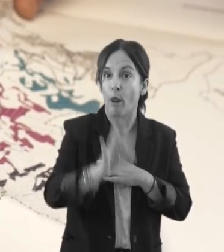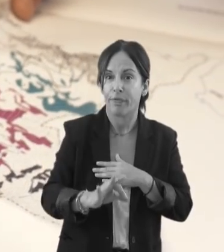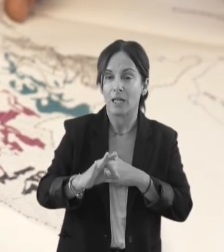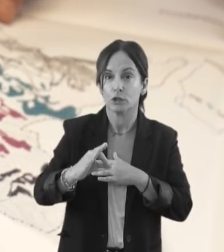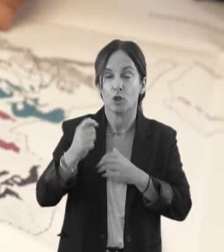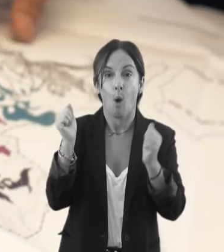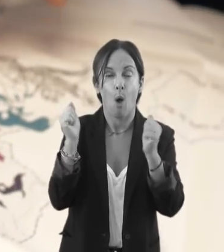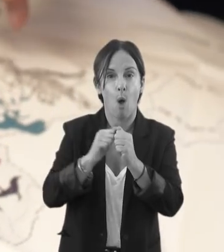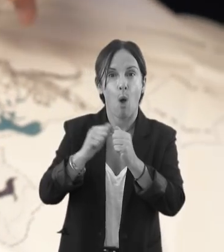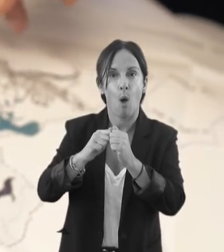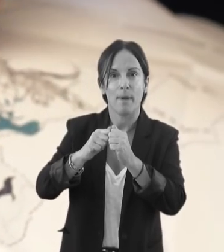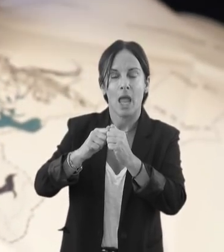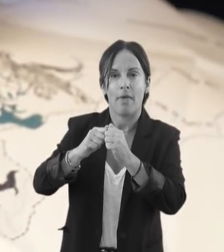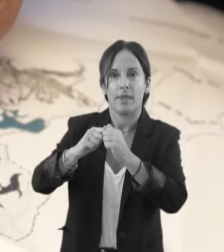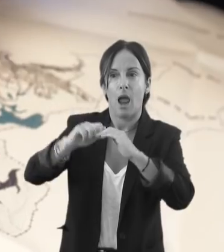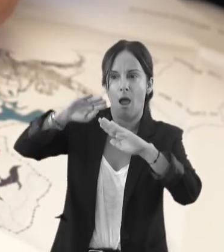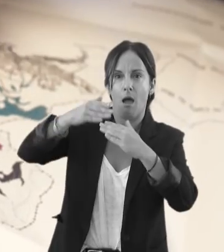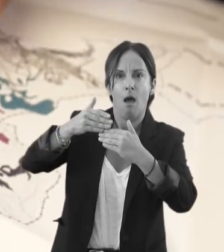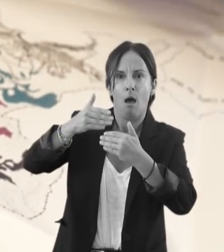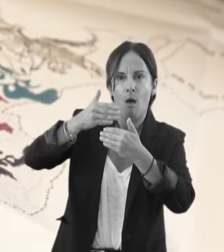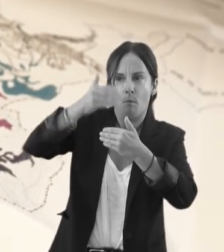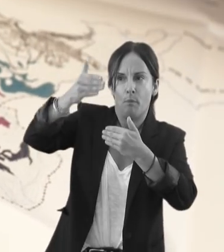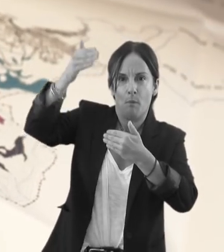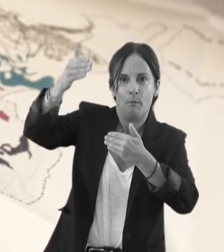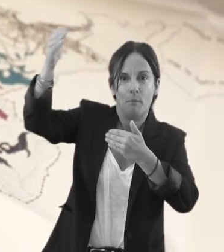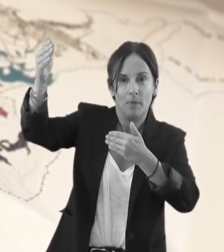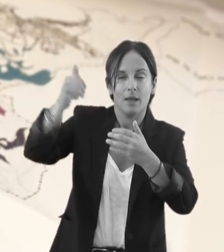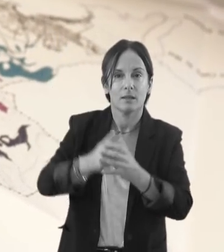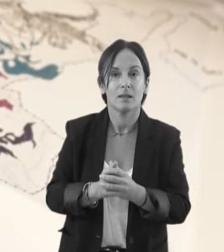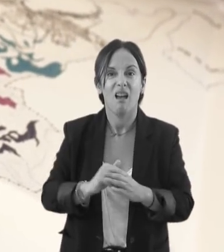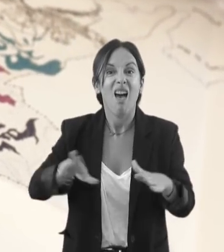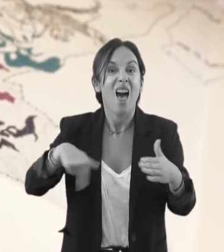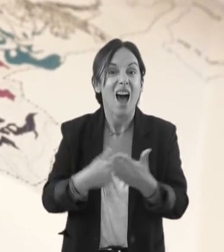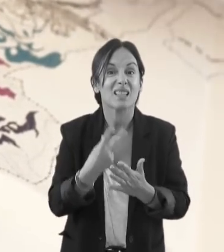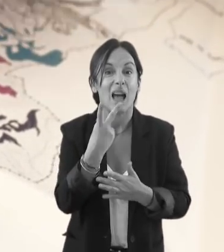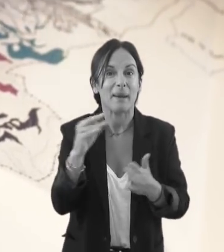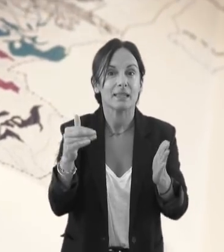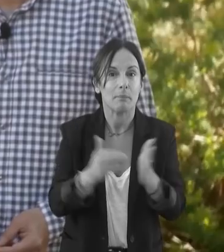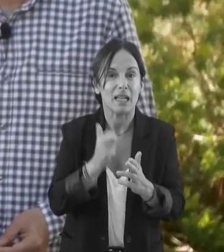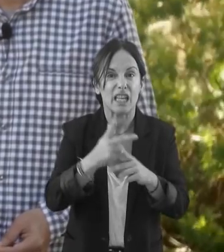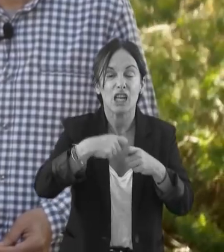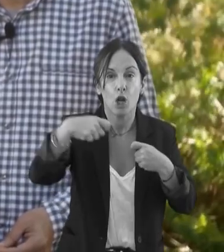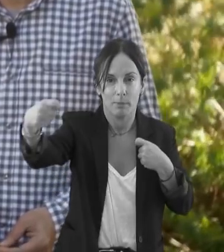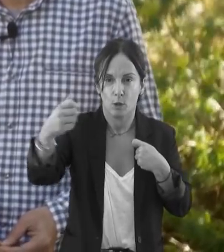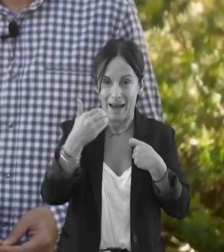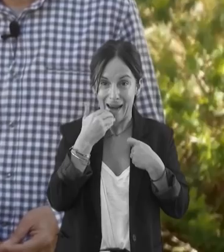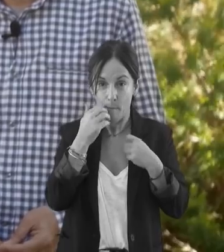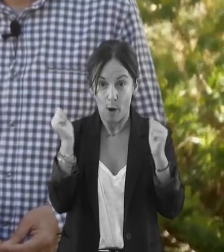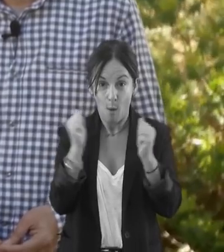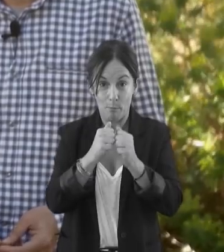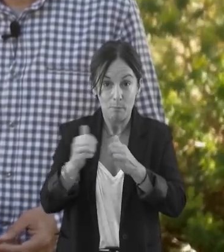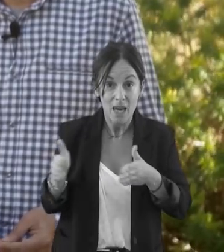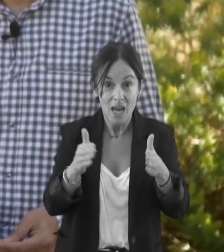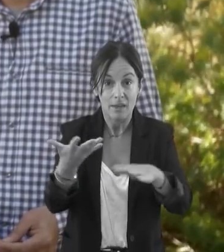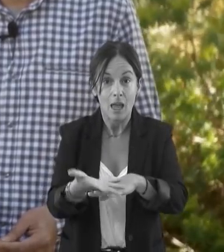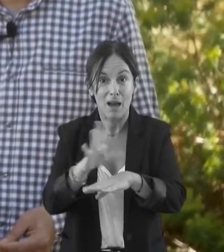veiem en aquests camps. També el que veiem era l'estat de conservació en respecte